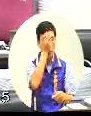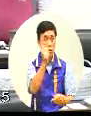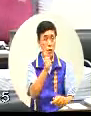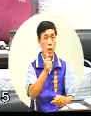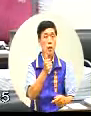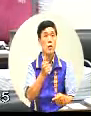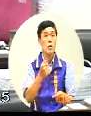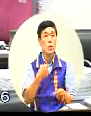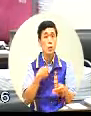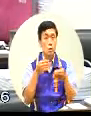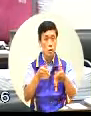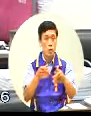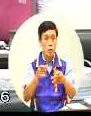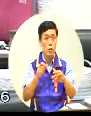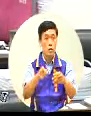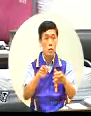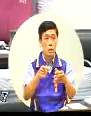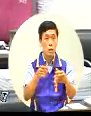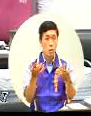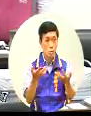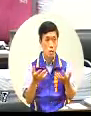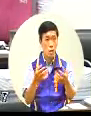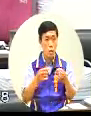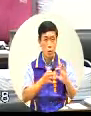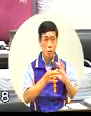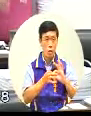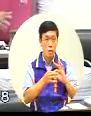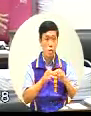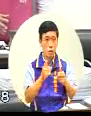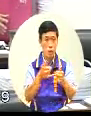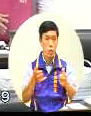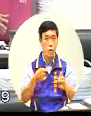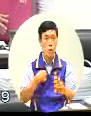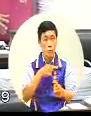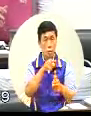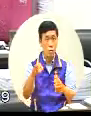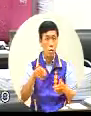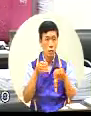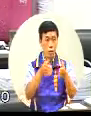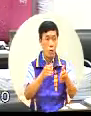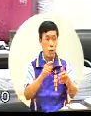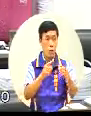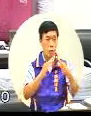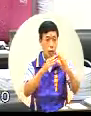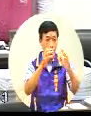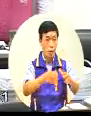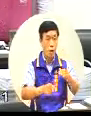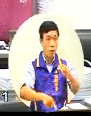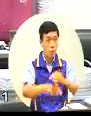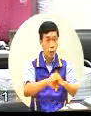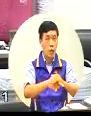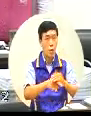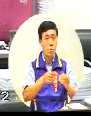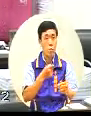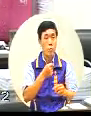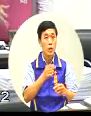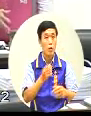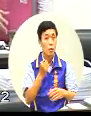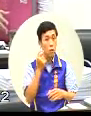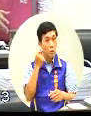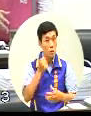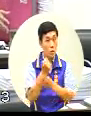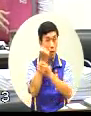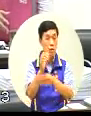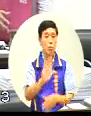多为了这个关心这件议题的议员，我们都不赞成违建，当然也不愿意看到我们人民的安全受